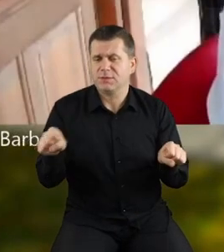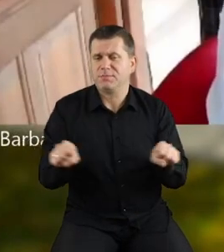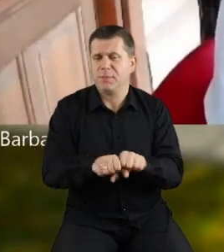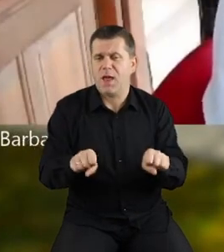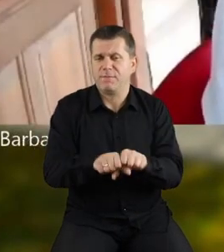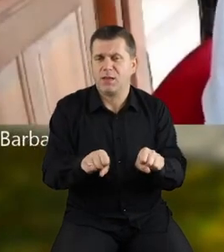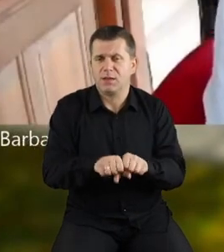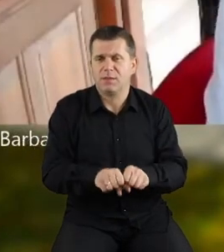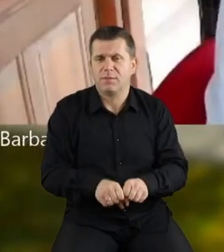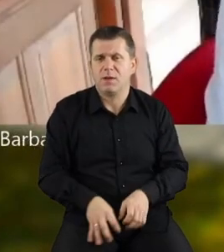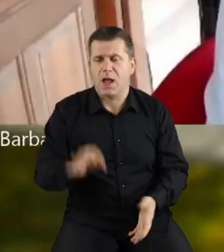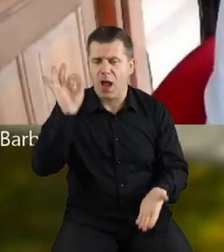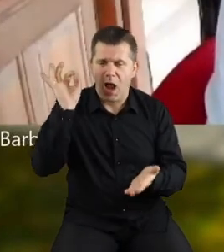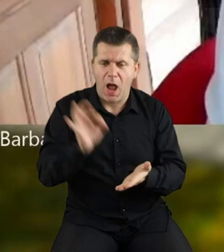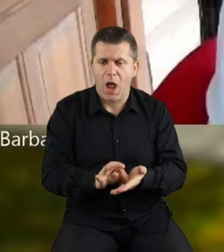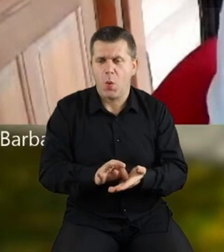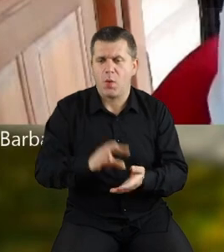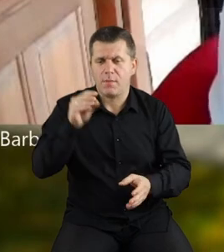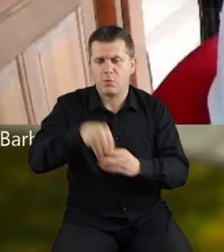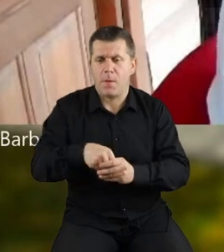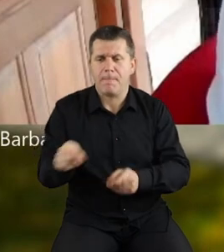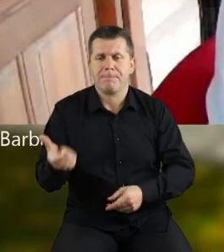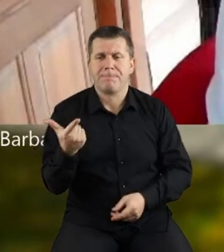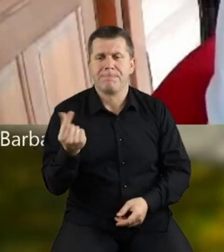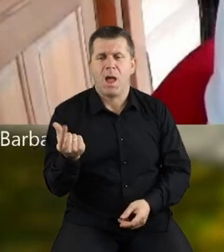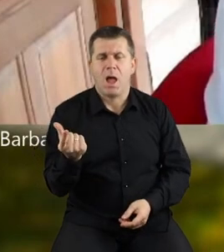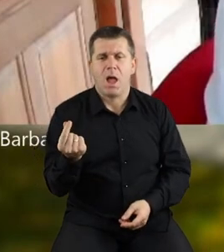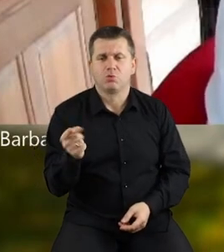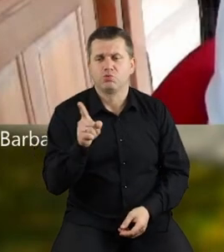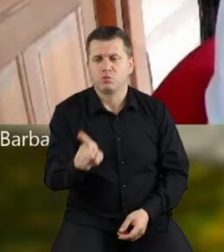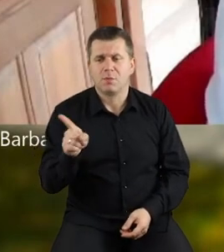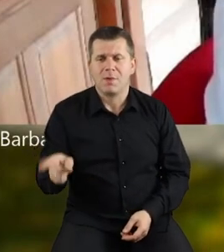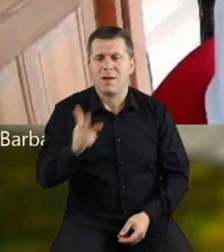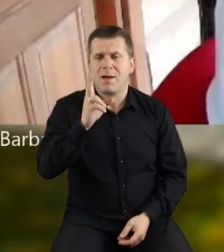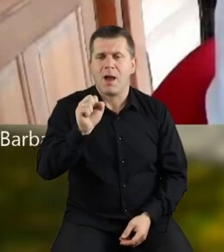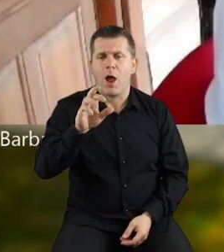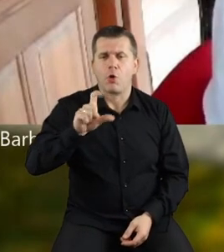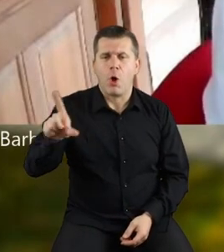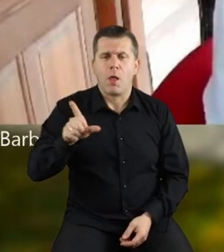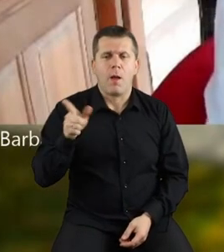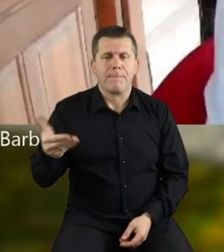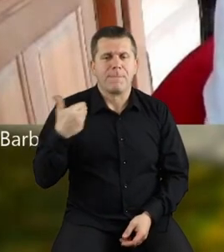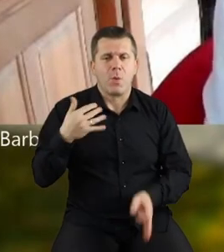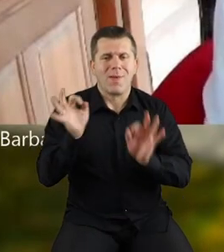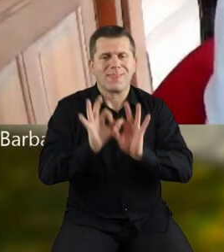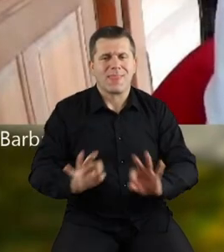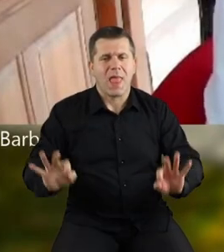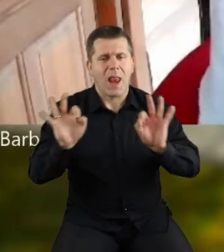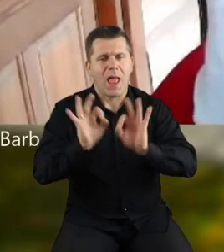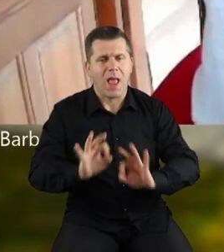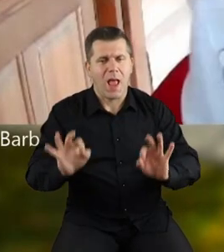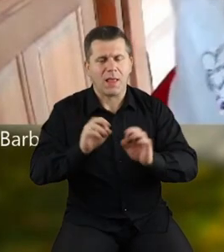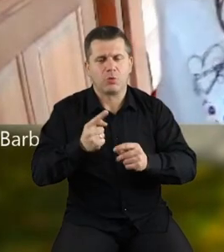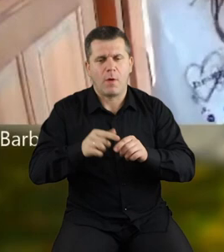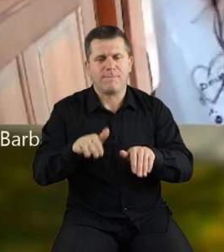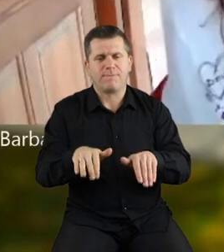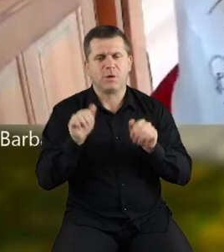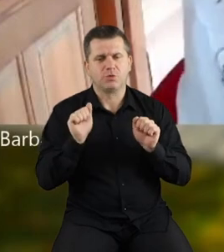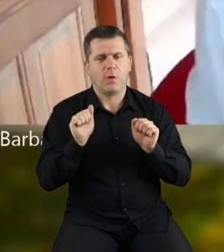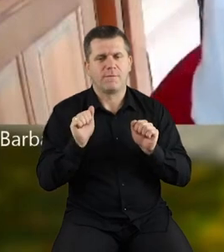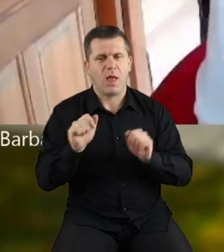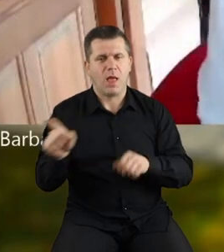w tym sprawiedliwe, ponieważ akurat w tej parze to Karol był tym delikatnym,